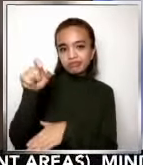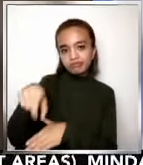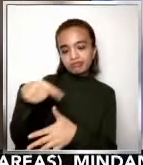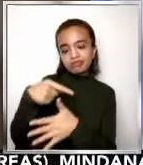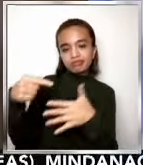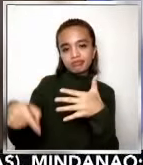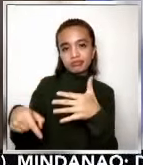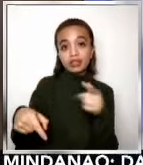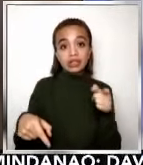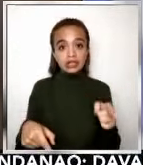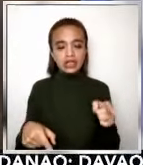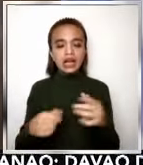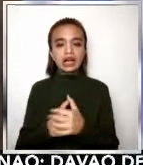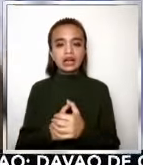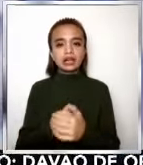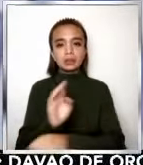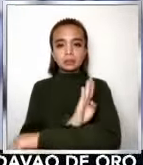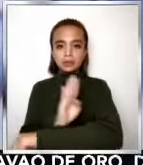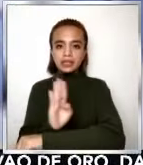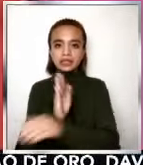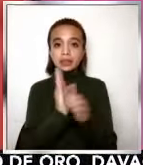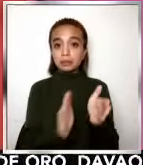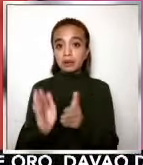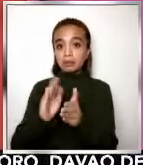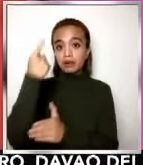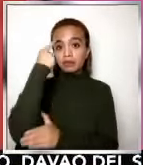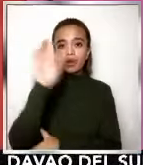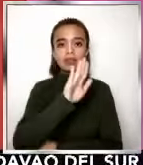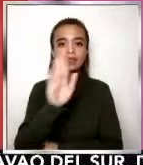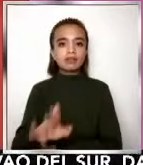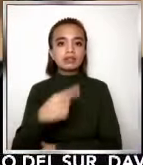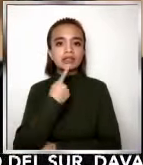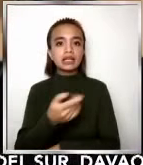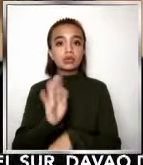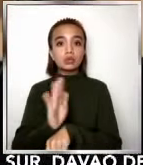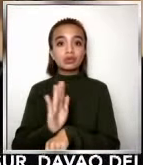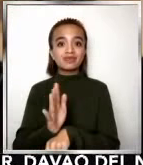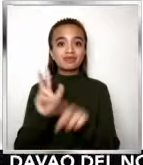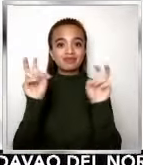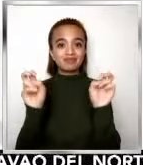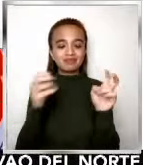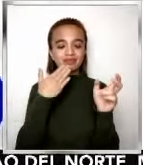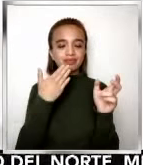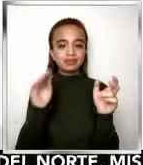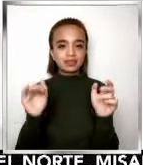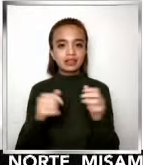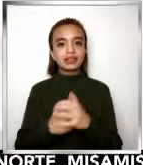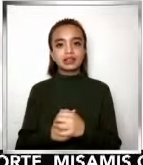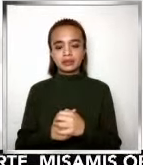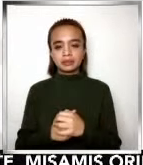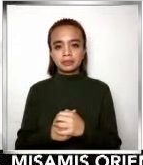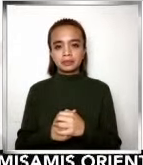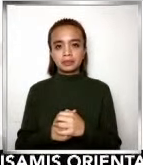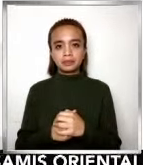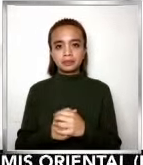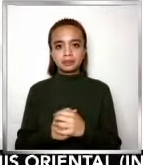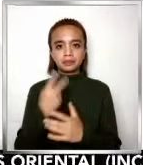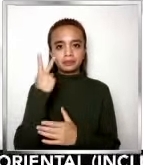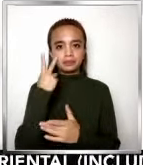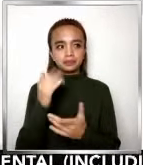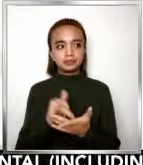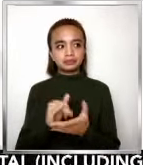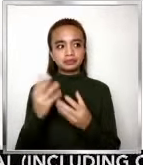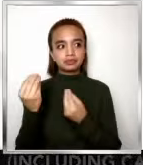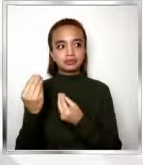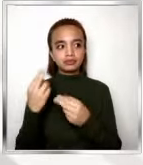Say Goodbye, kung saan makakasama niya sina Clea Pineda at Lauren Young. Katatibayan, updated sa